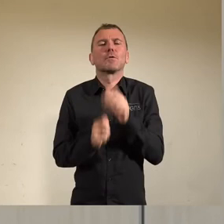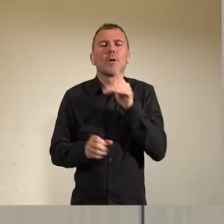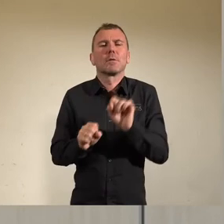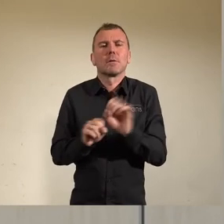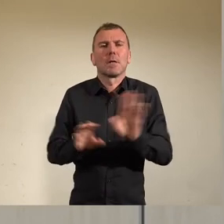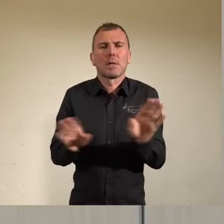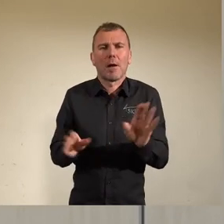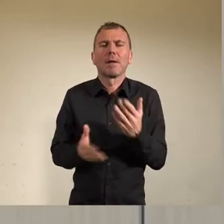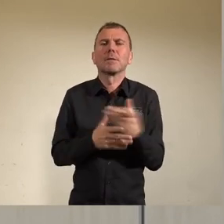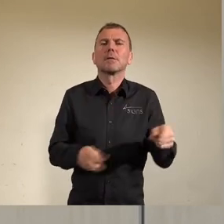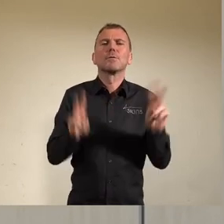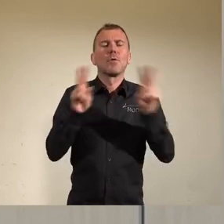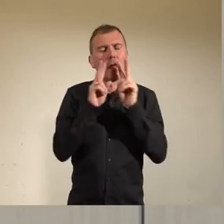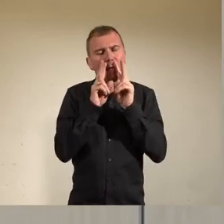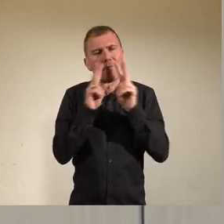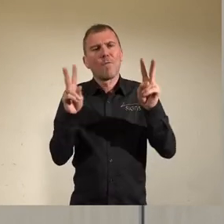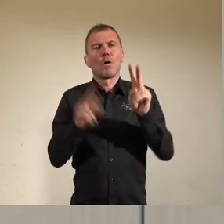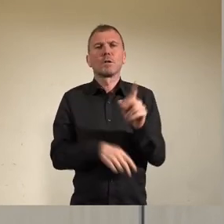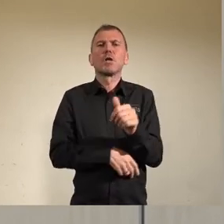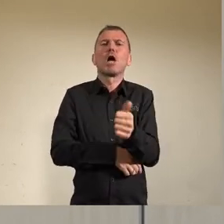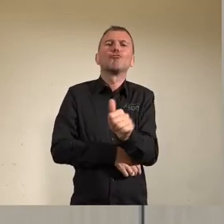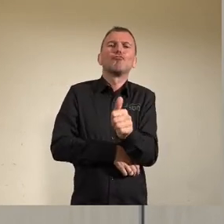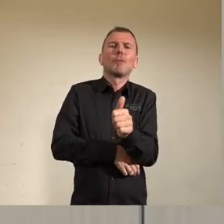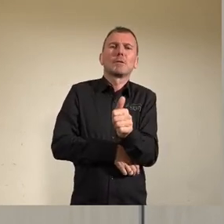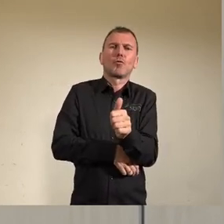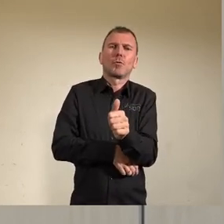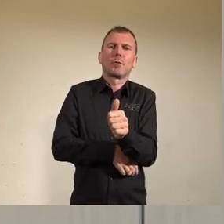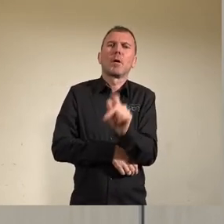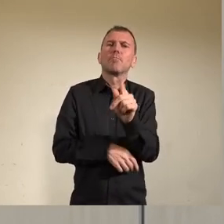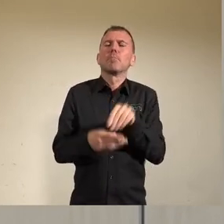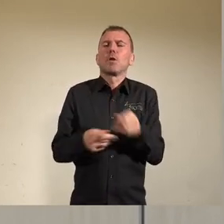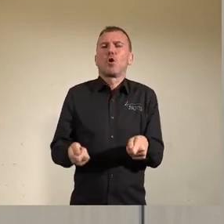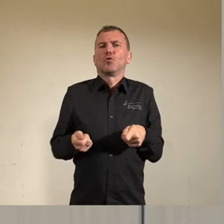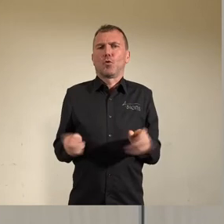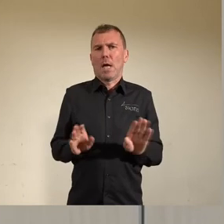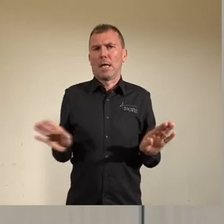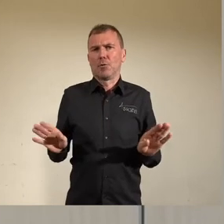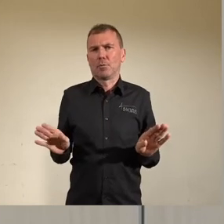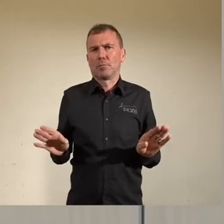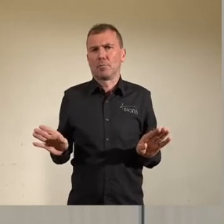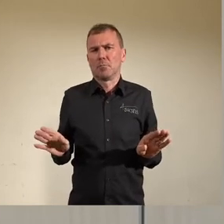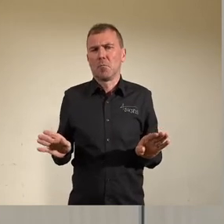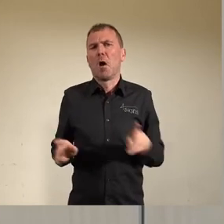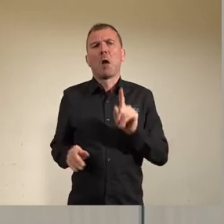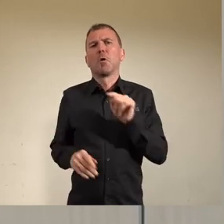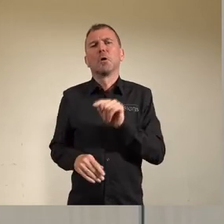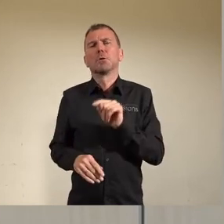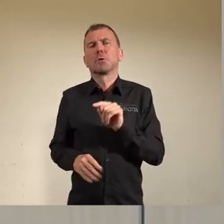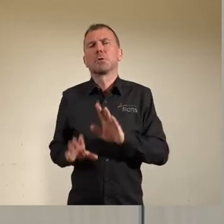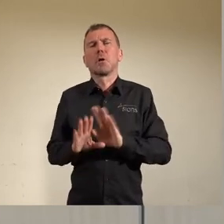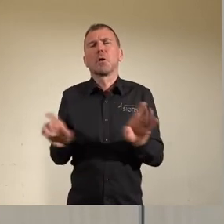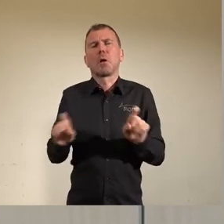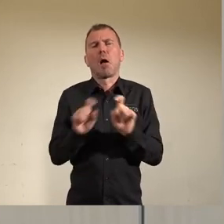eine vorsichtige und zurückhaltende Prognose, die hier gegeben ist. Das ist aber jetzt keine Frage